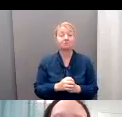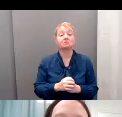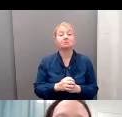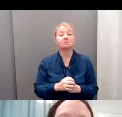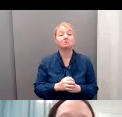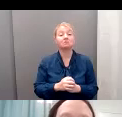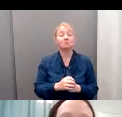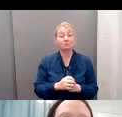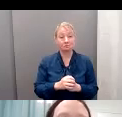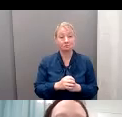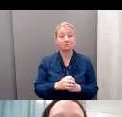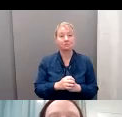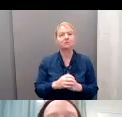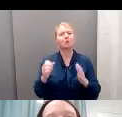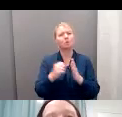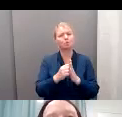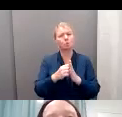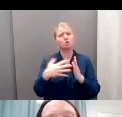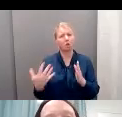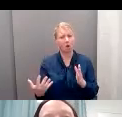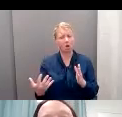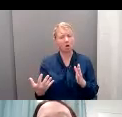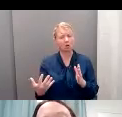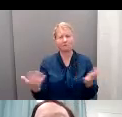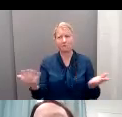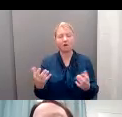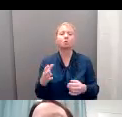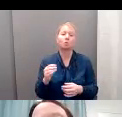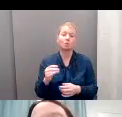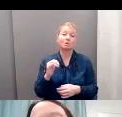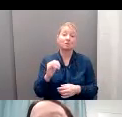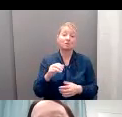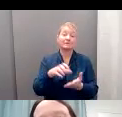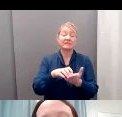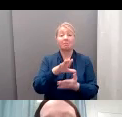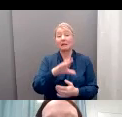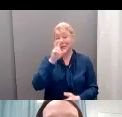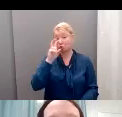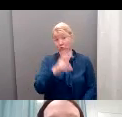Och orsaken ligger då i samhällets syn.